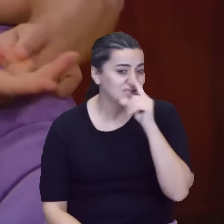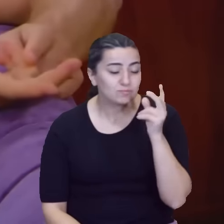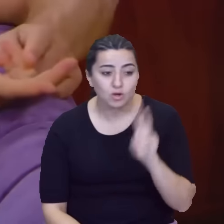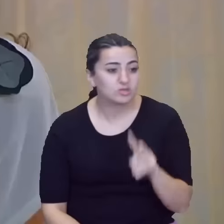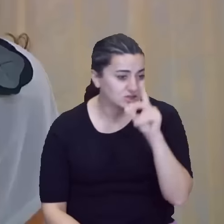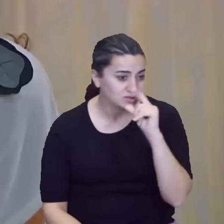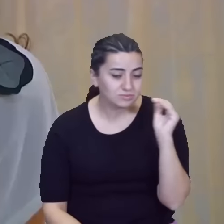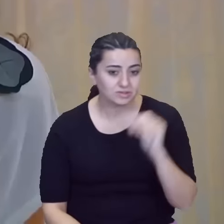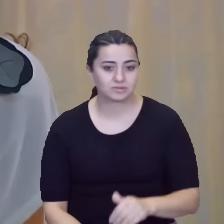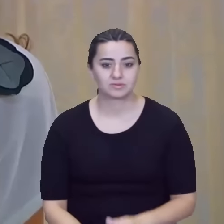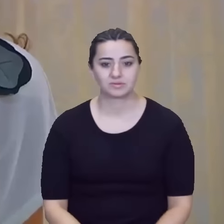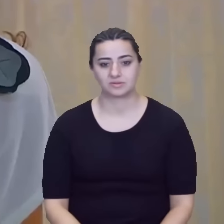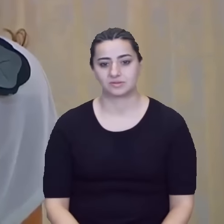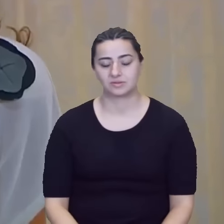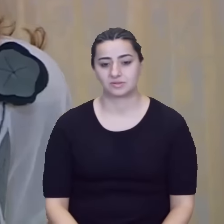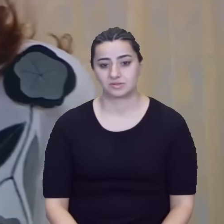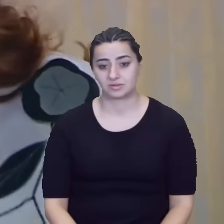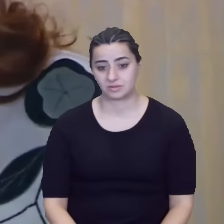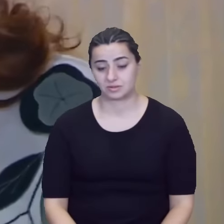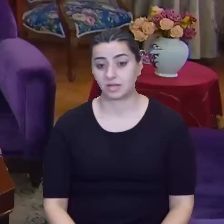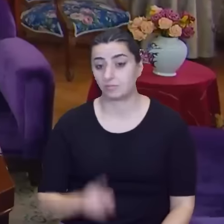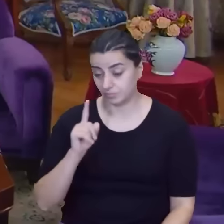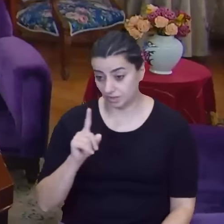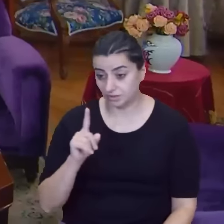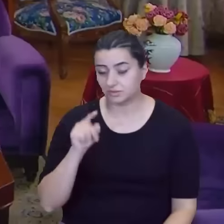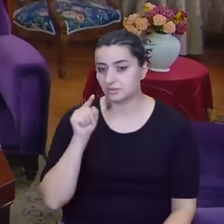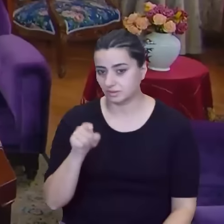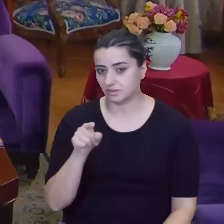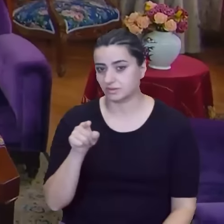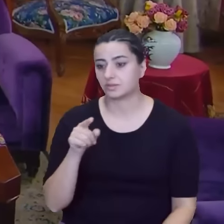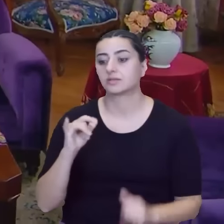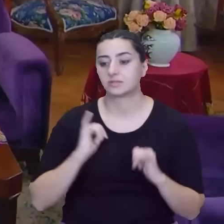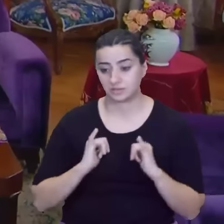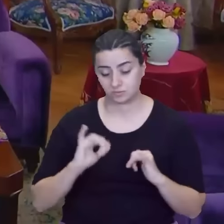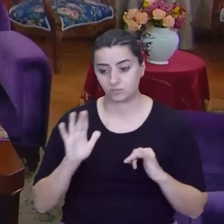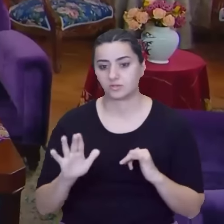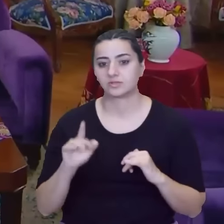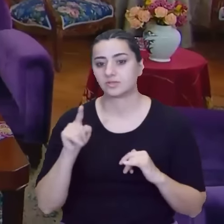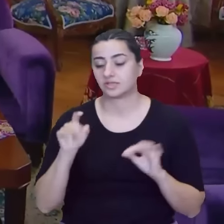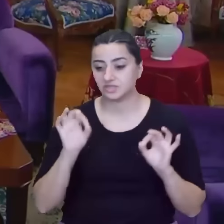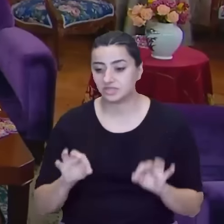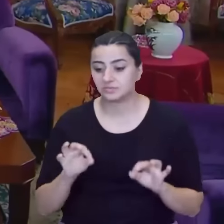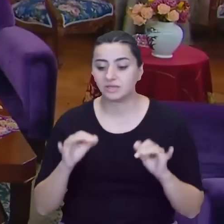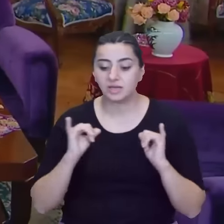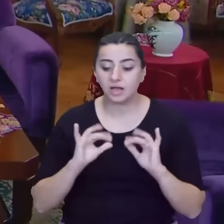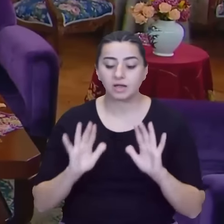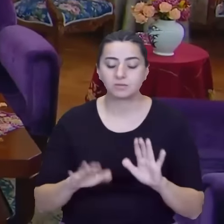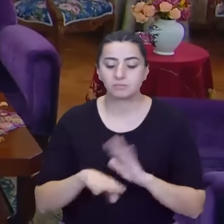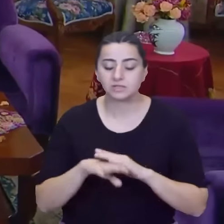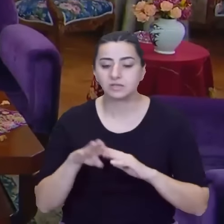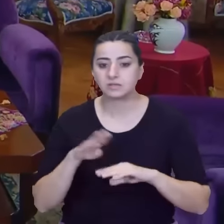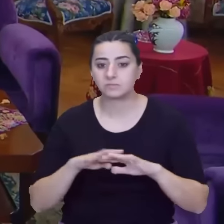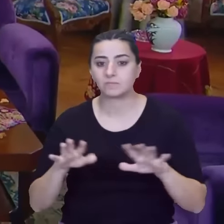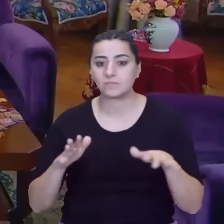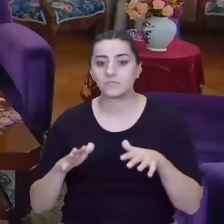ölmüş, kim dönmüş? Ah, ama bak bir tane. Bak şimdi sen bir kere dinleniyorsun. Sen şimdi nekahat dönemindesin böyle bacağınla